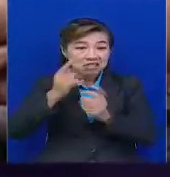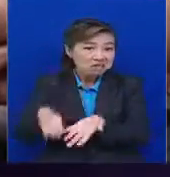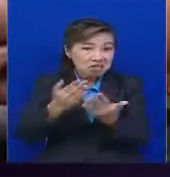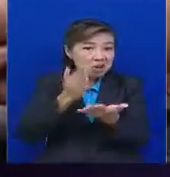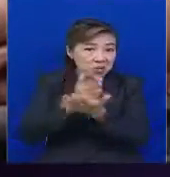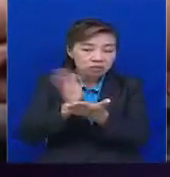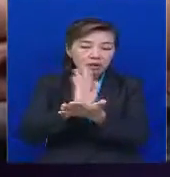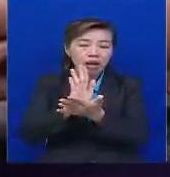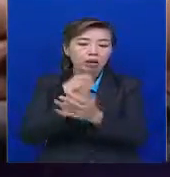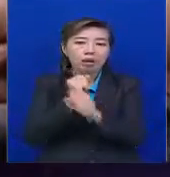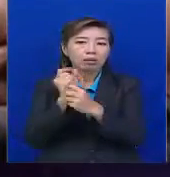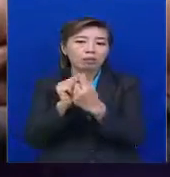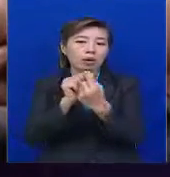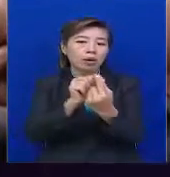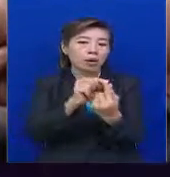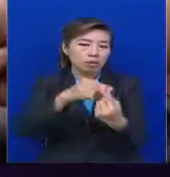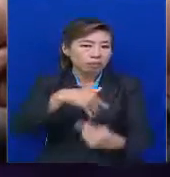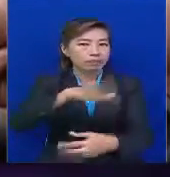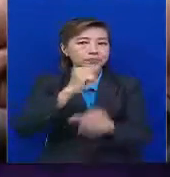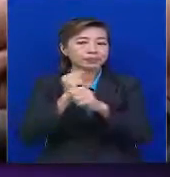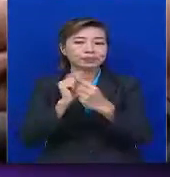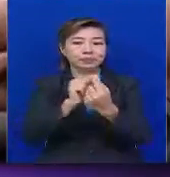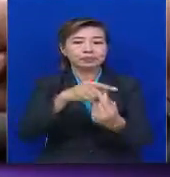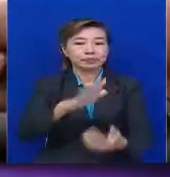ไม่ต่อไปก็เดินไปเรื่อยๆครับ